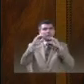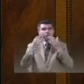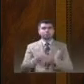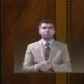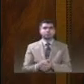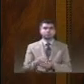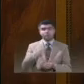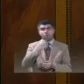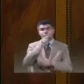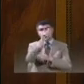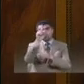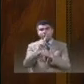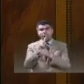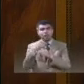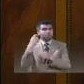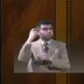أتساءل عن